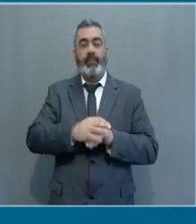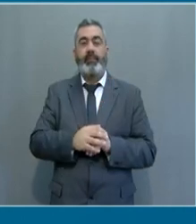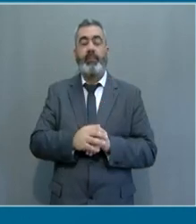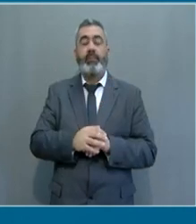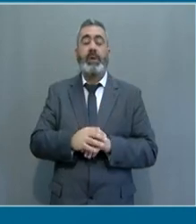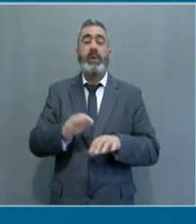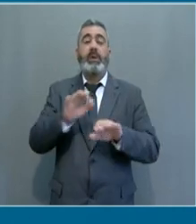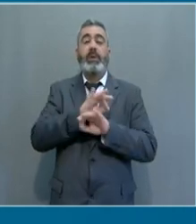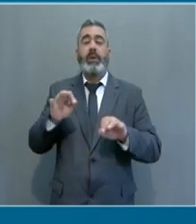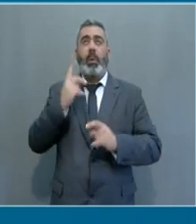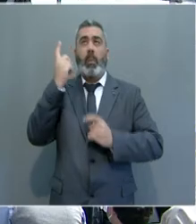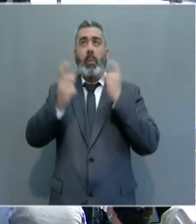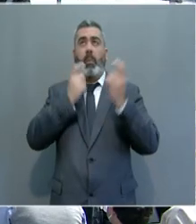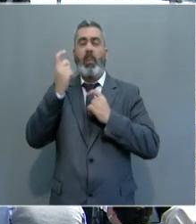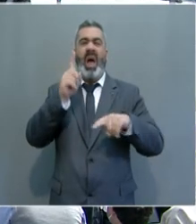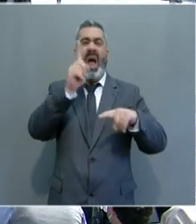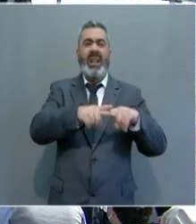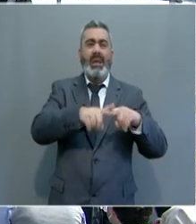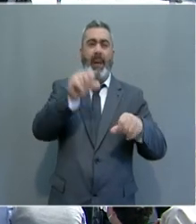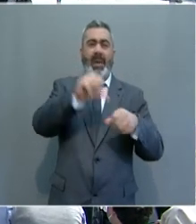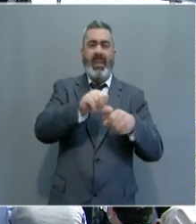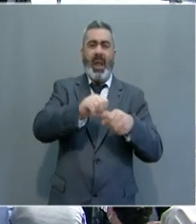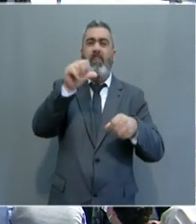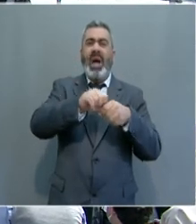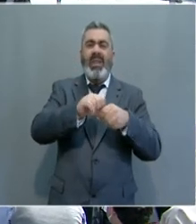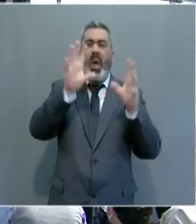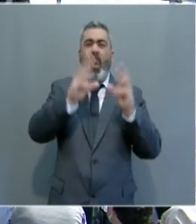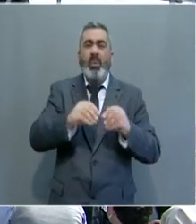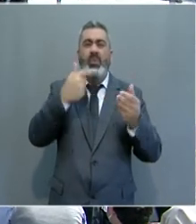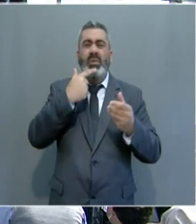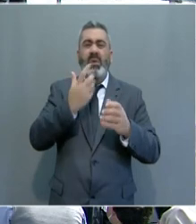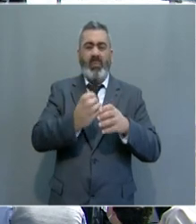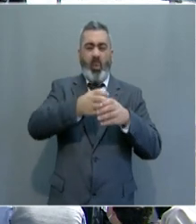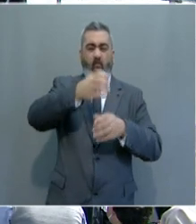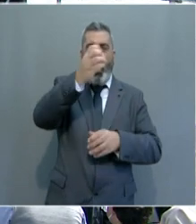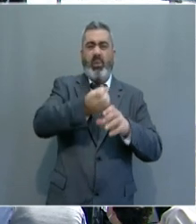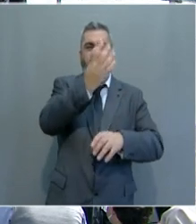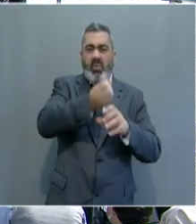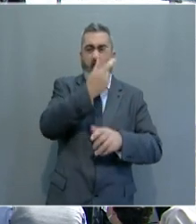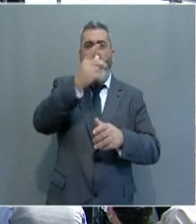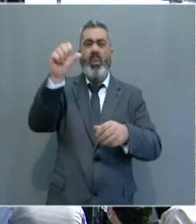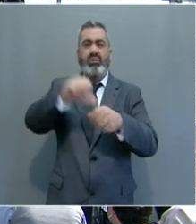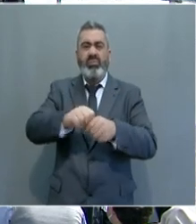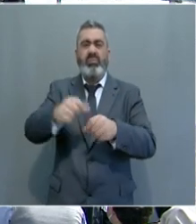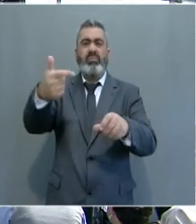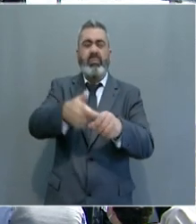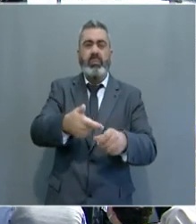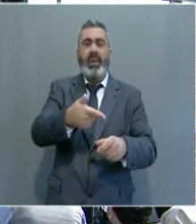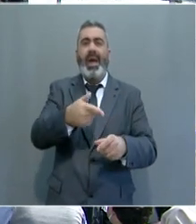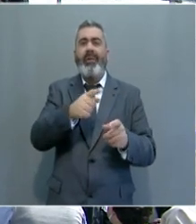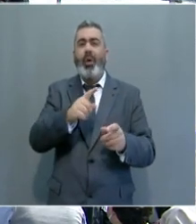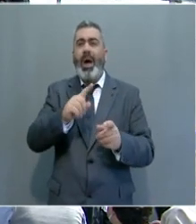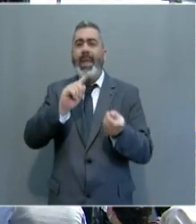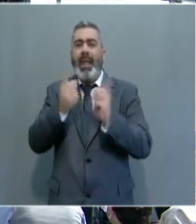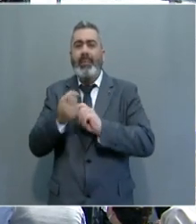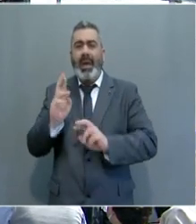ρωτήσει κάποιος ελληνικά πετρέλαια. Τα πετρέλαια είναι διελιστήρια, είναι πρατήρια. Τι σχέση έχουν με την ενέργεια, τι σχέση έχουν με τις ανανεώσιμες. Η